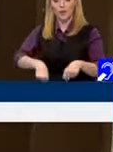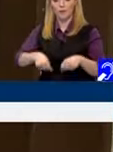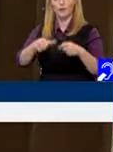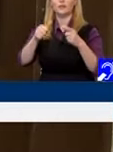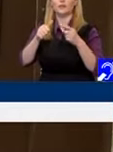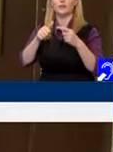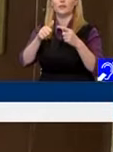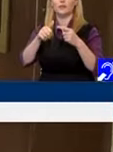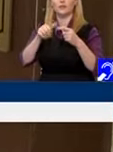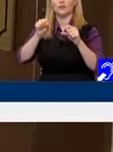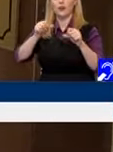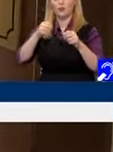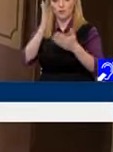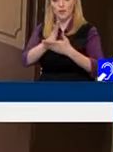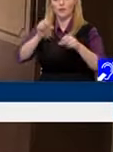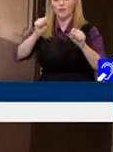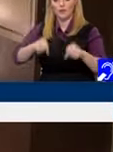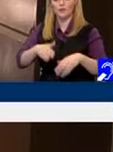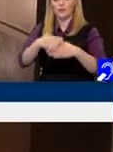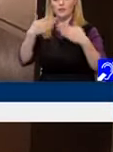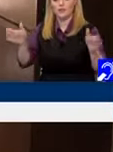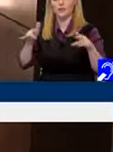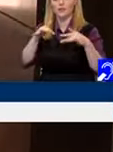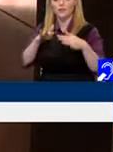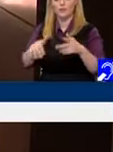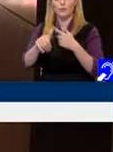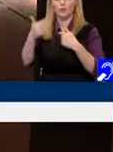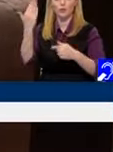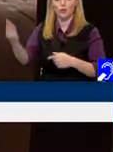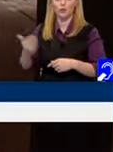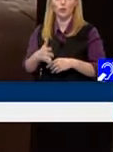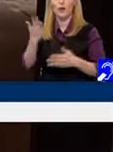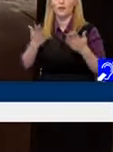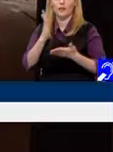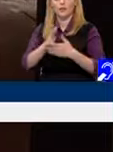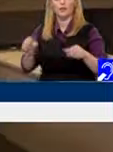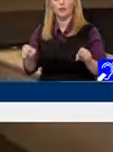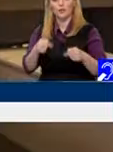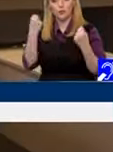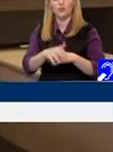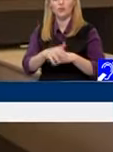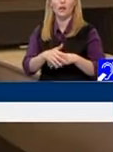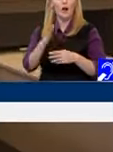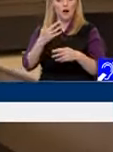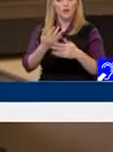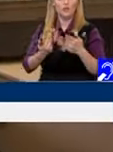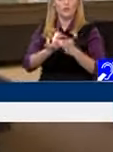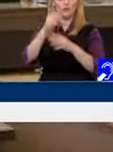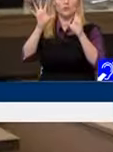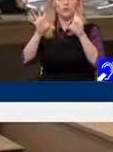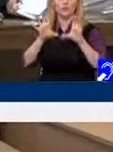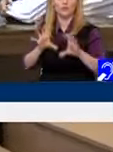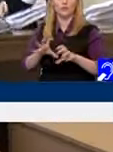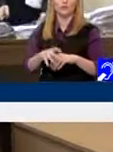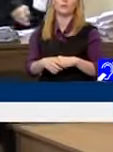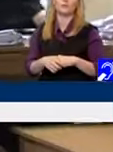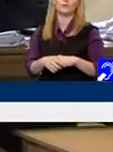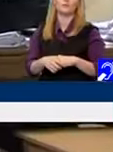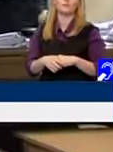incluse în articolul 116 din Constituția Republicii Moldova. O altă noutate este că judecătorii își vor putea obține